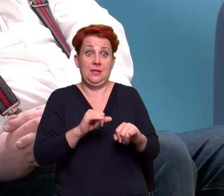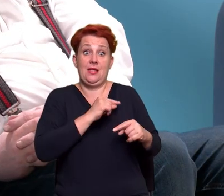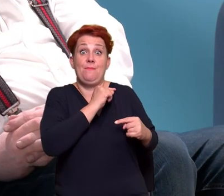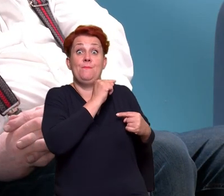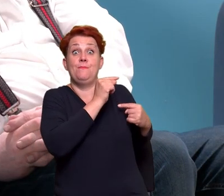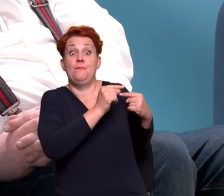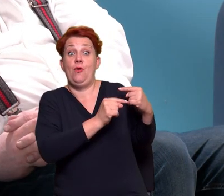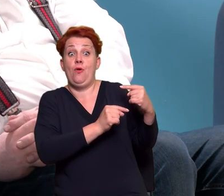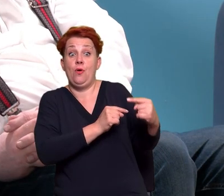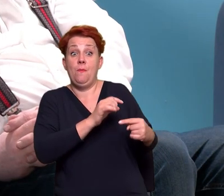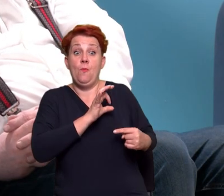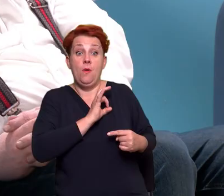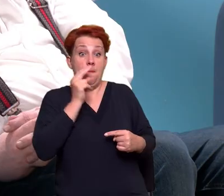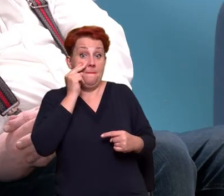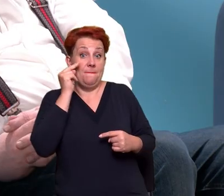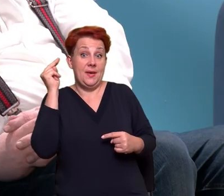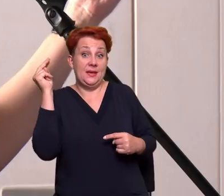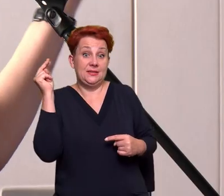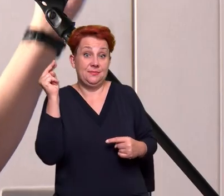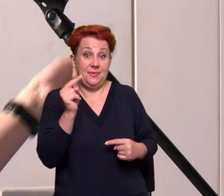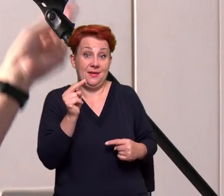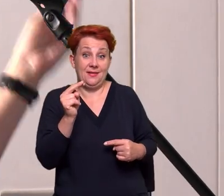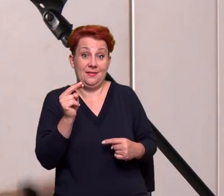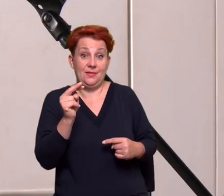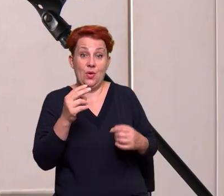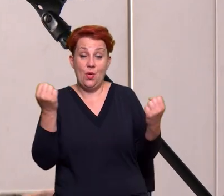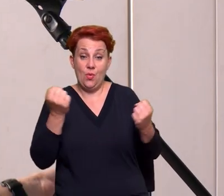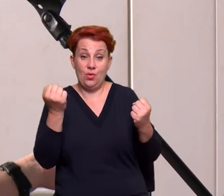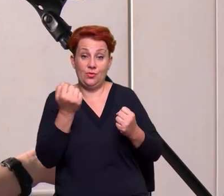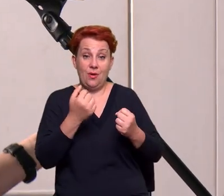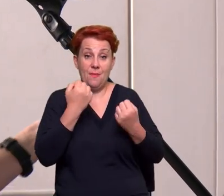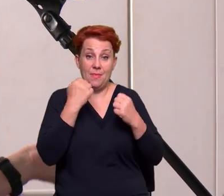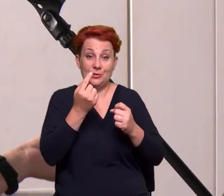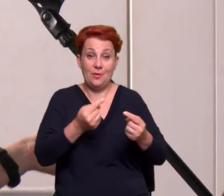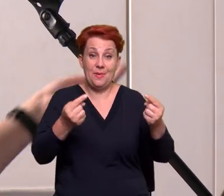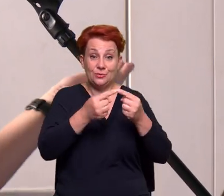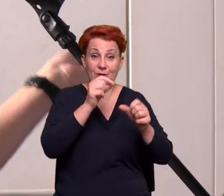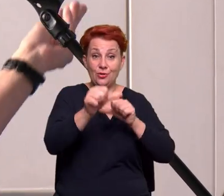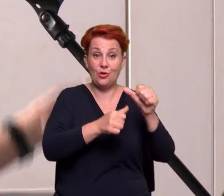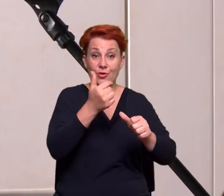pokoleniem, że to jest bardzo rok 2009.